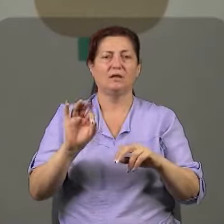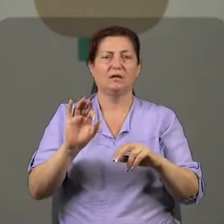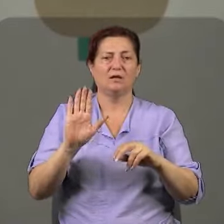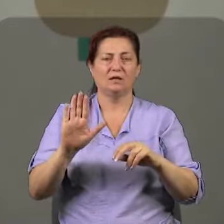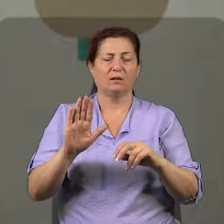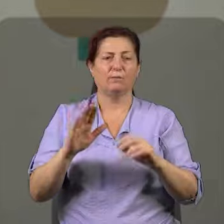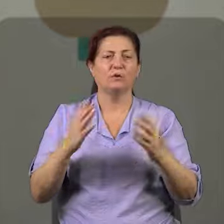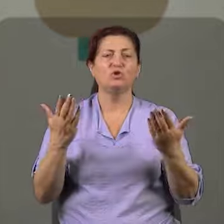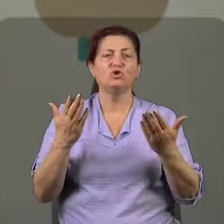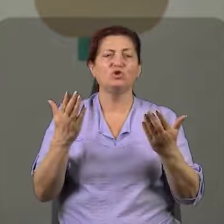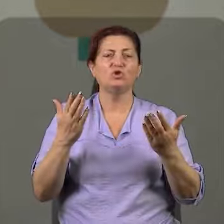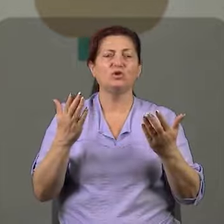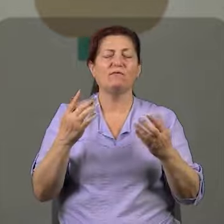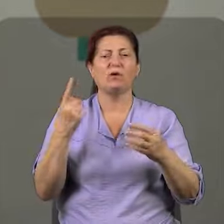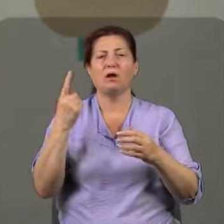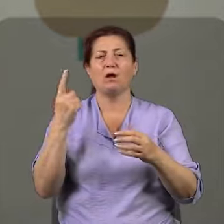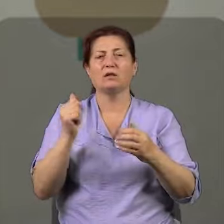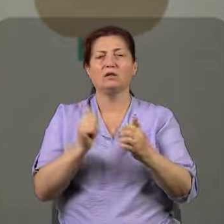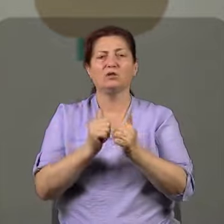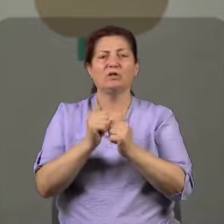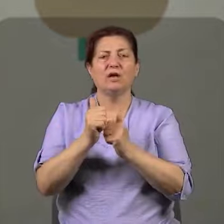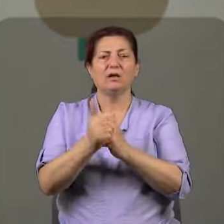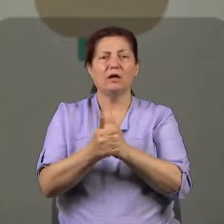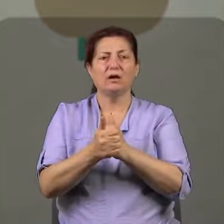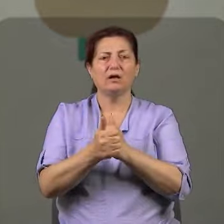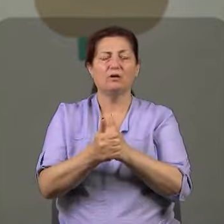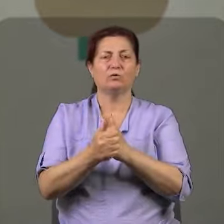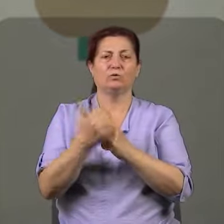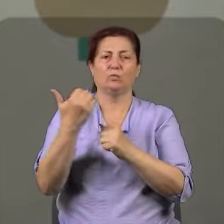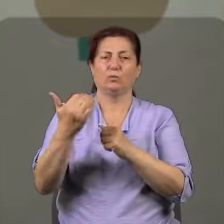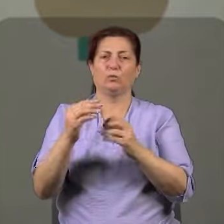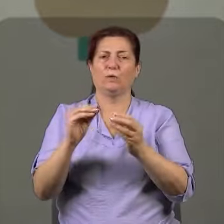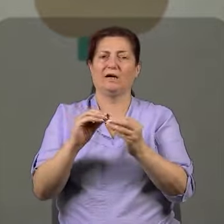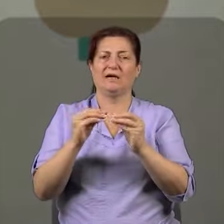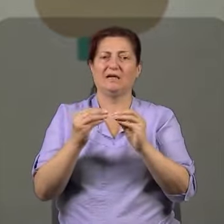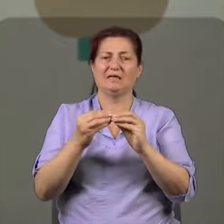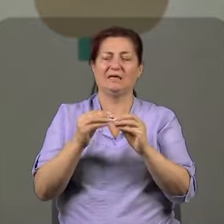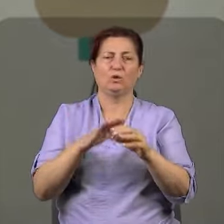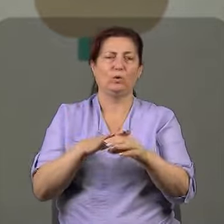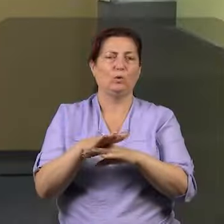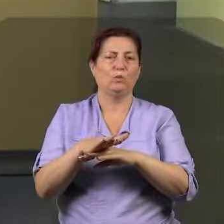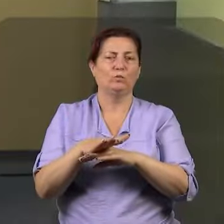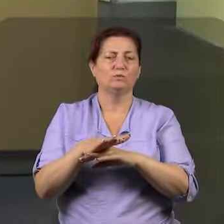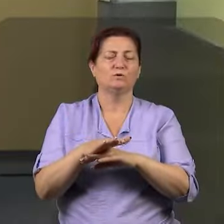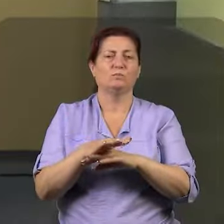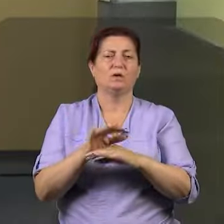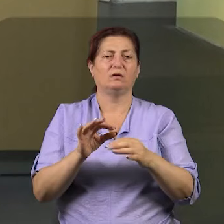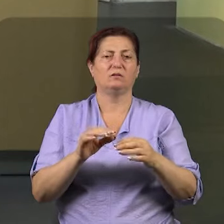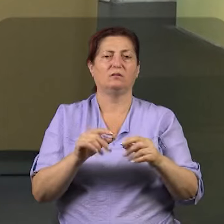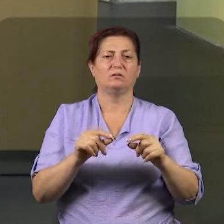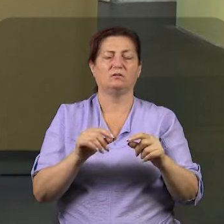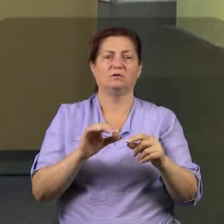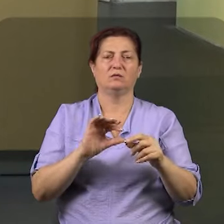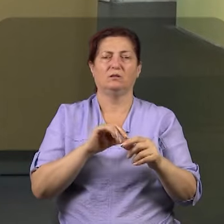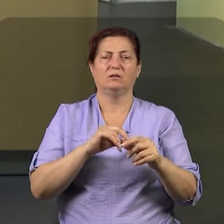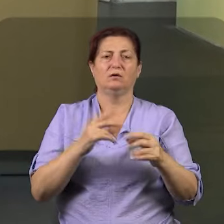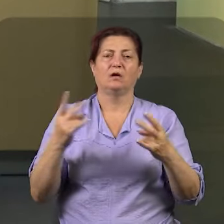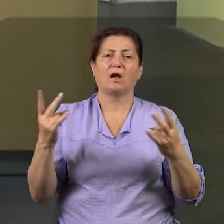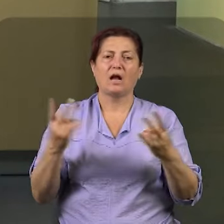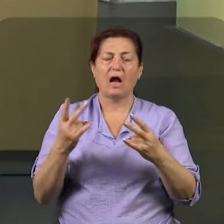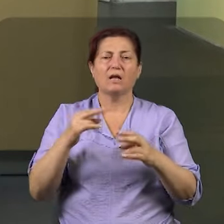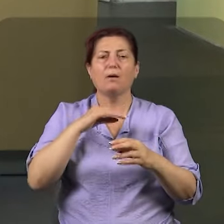որ առաջնահերթություններ դրվեն ելնելով այդ կիրառական խնդիրների ոնց որ լուծման նախագծերի կարիքները